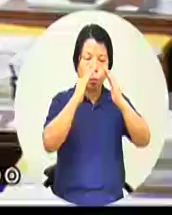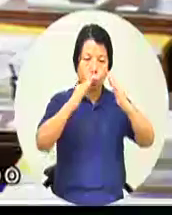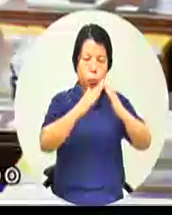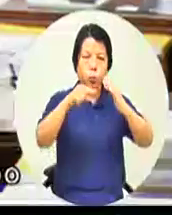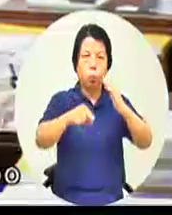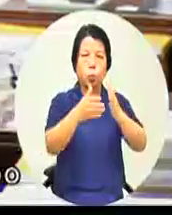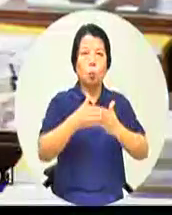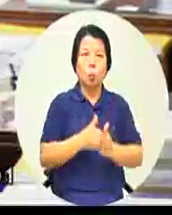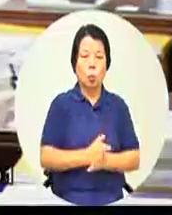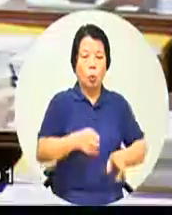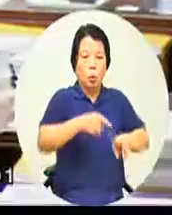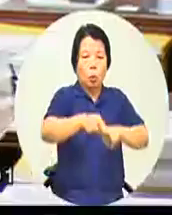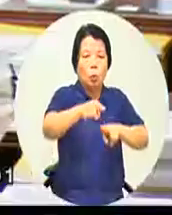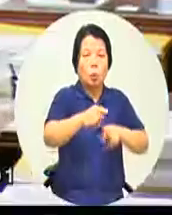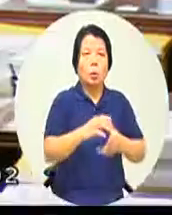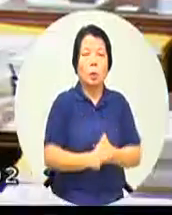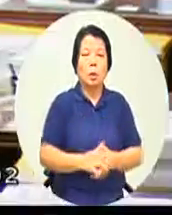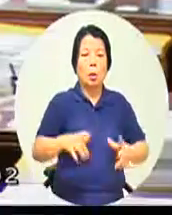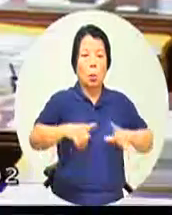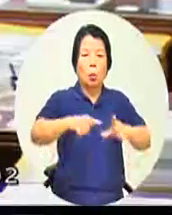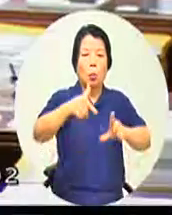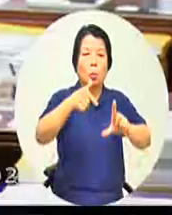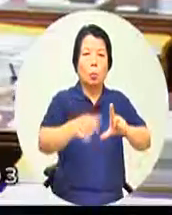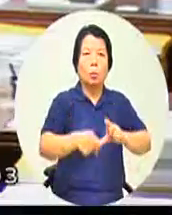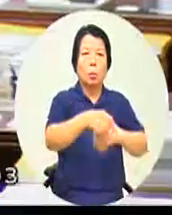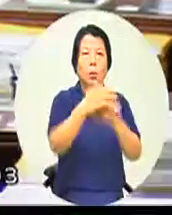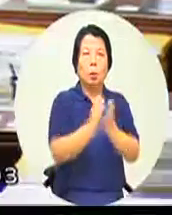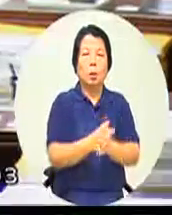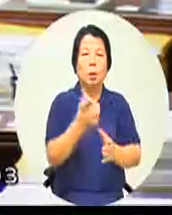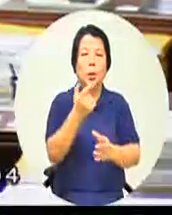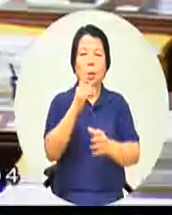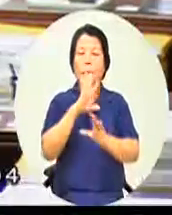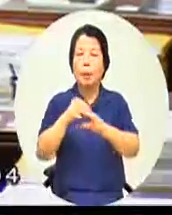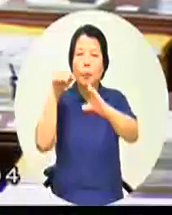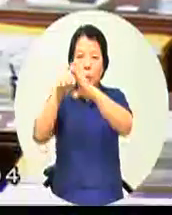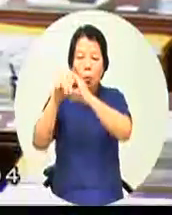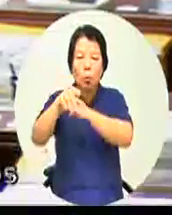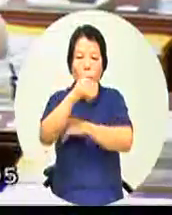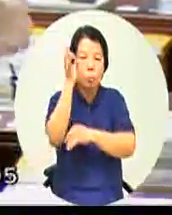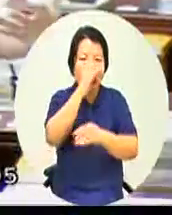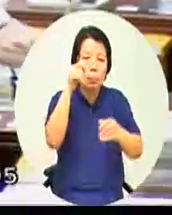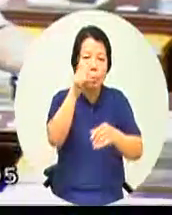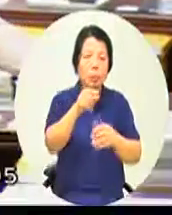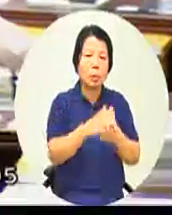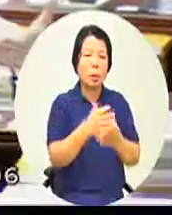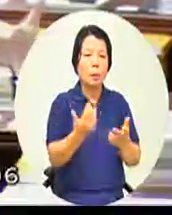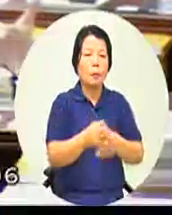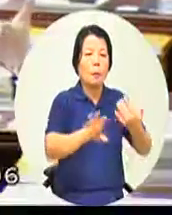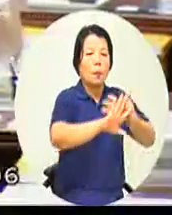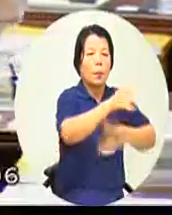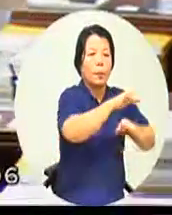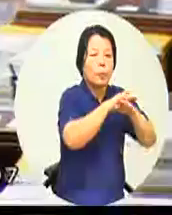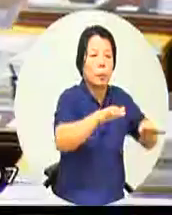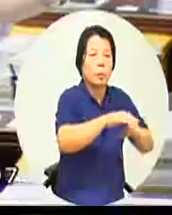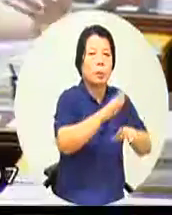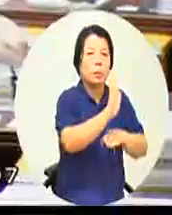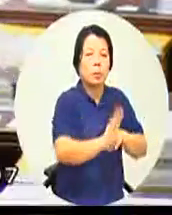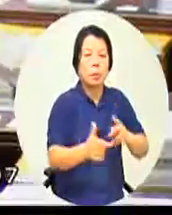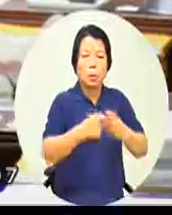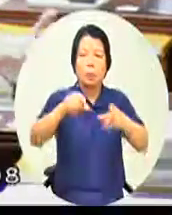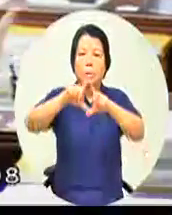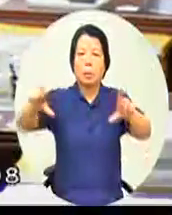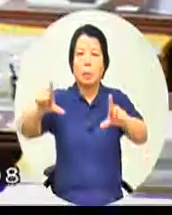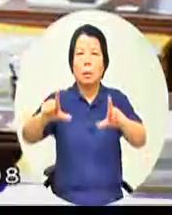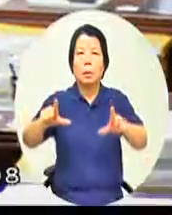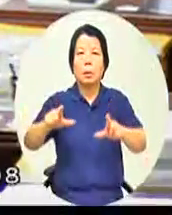们的铁道文化园区跟旁边的蓬莱仓库找一个，然后做一些里面的静态跟外面的这个大的东西在外面的